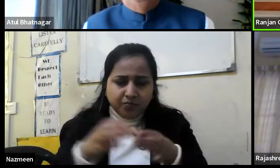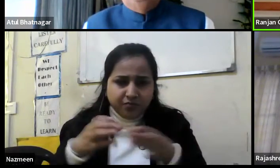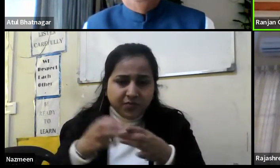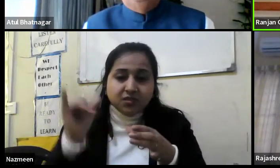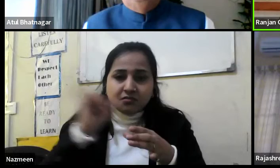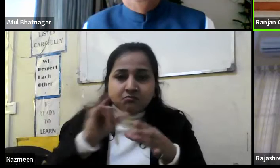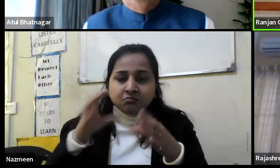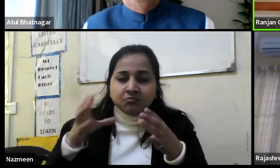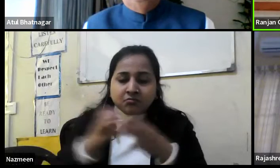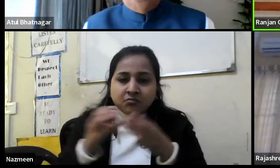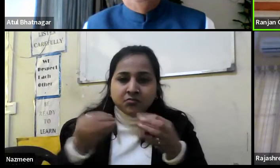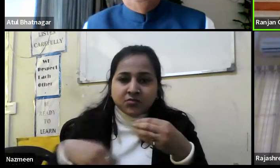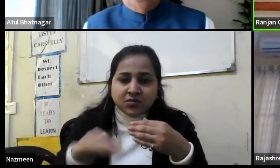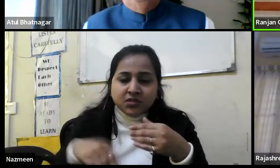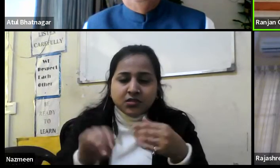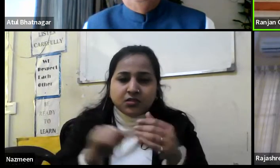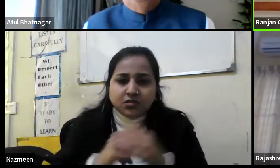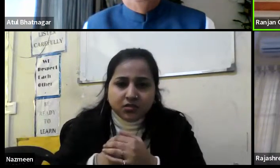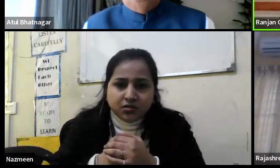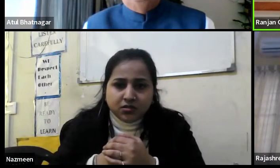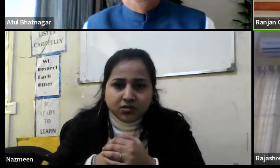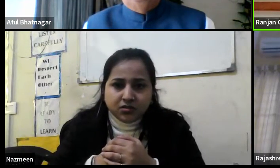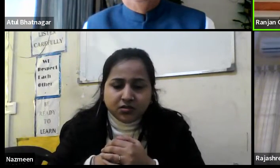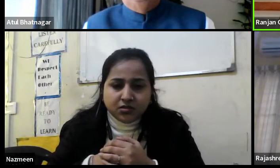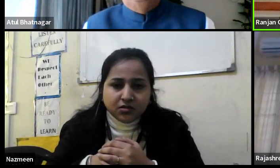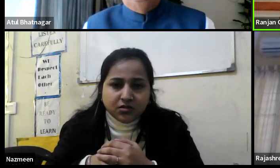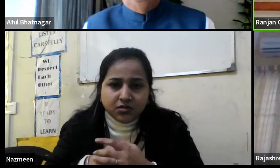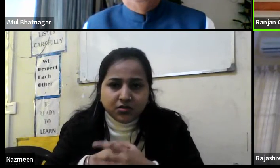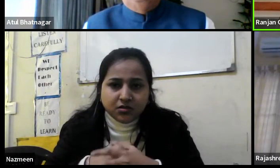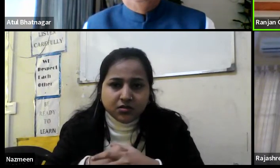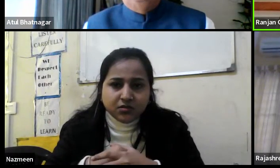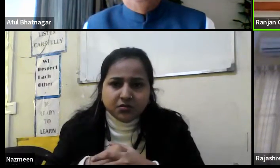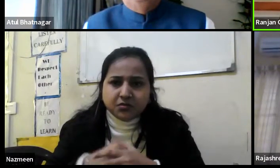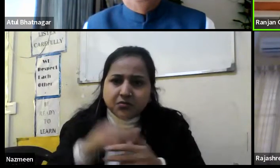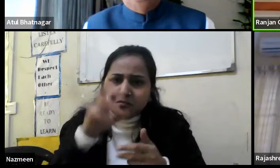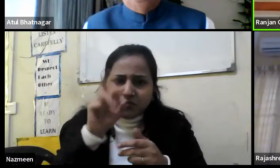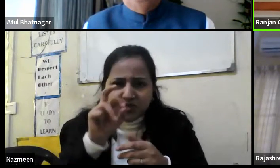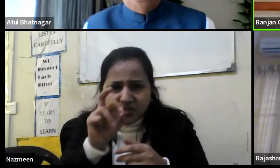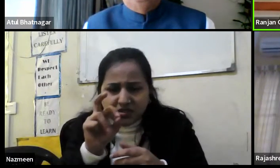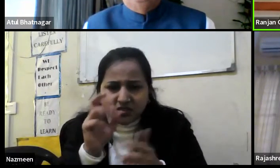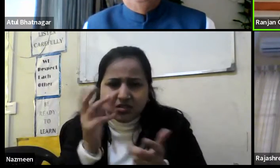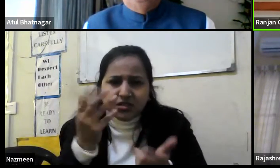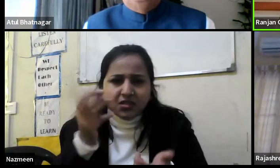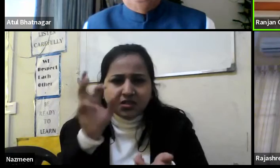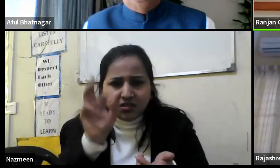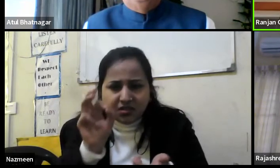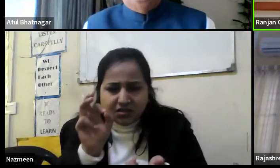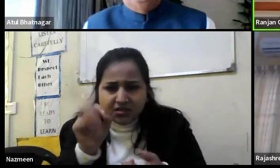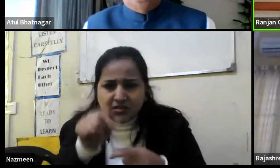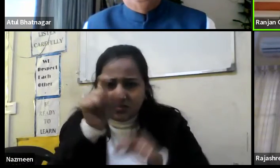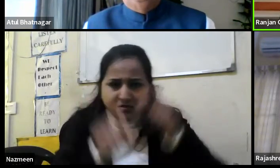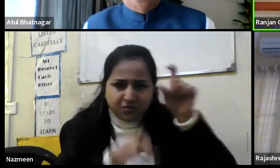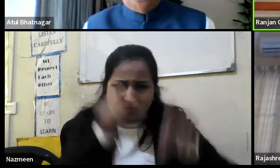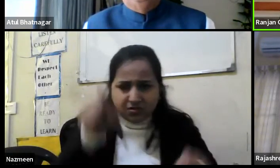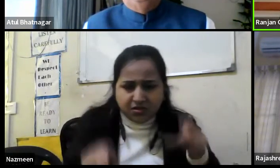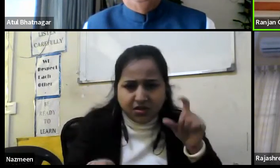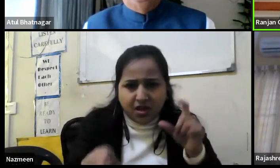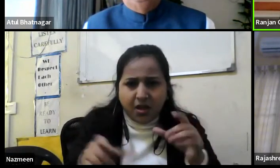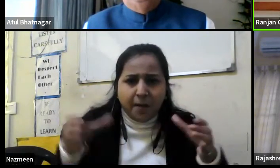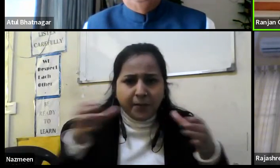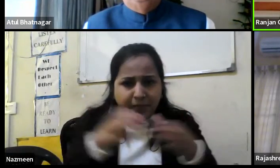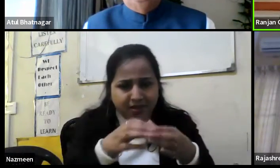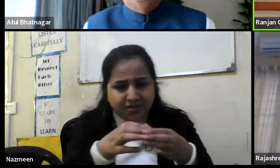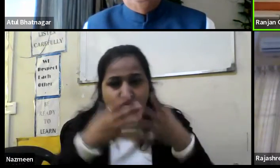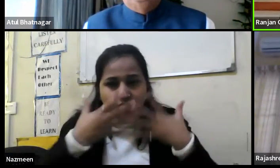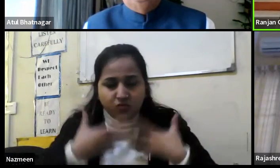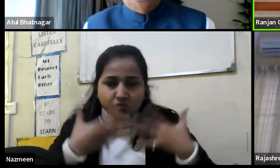टू ऑर्गेनाइज वन। ऐसे अगर 20 से 30 लोगों का बैच चाहिए मेरे को, जो सीरियस हो, सिंसियर हो इस